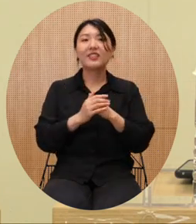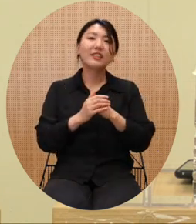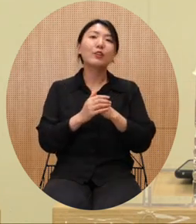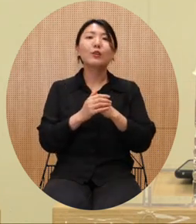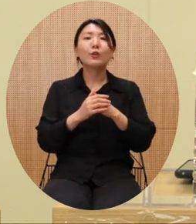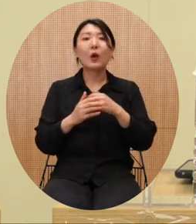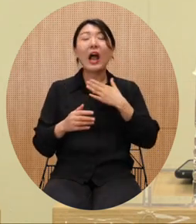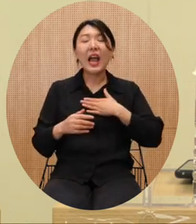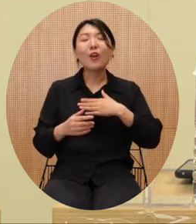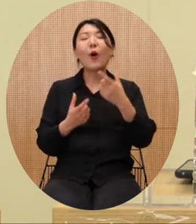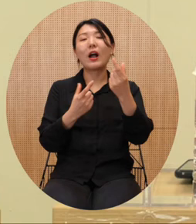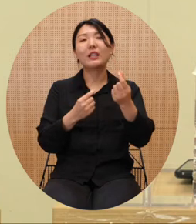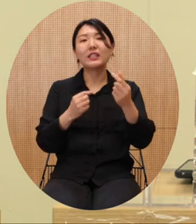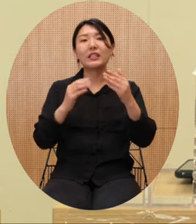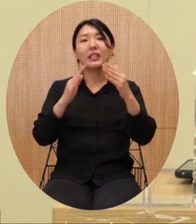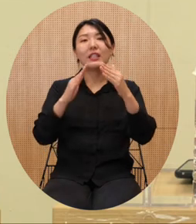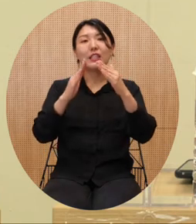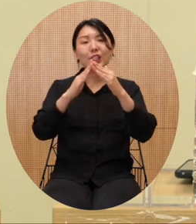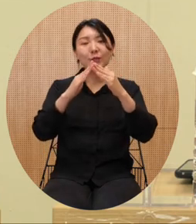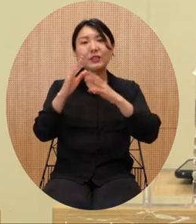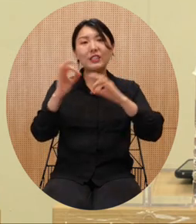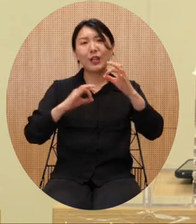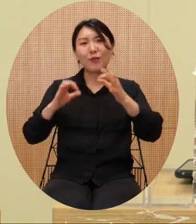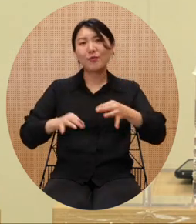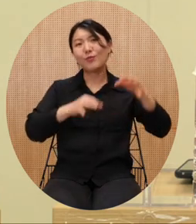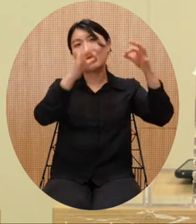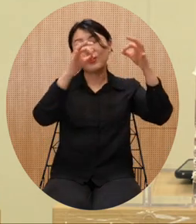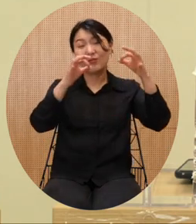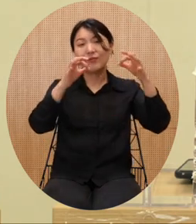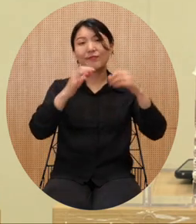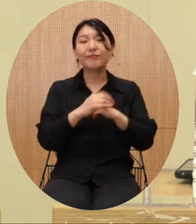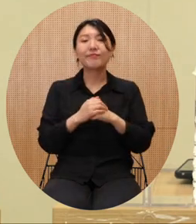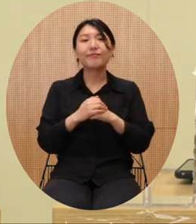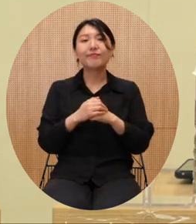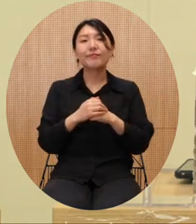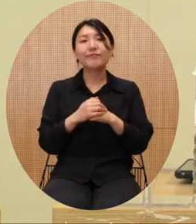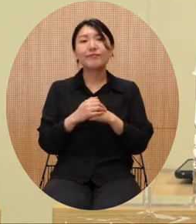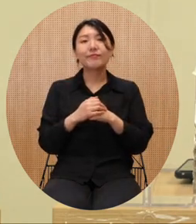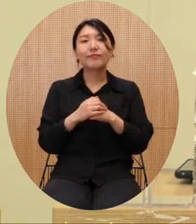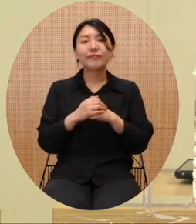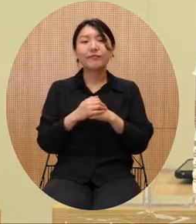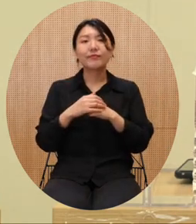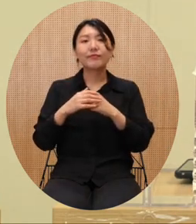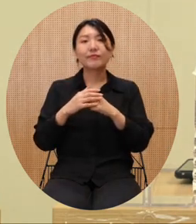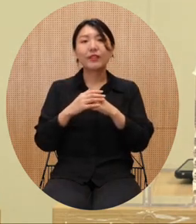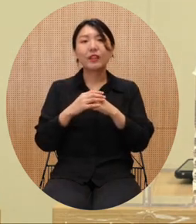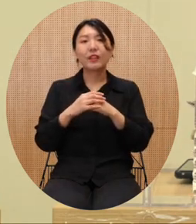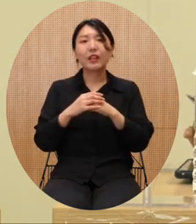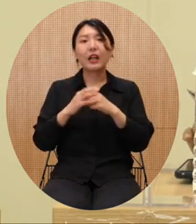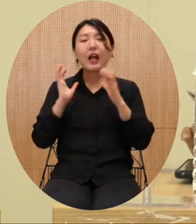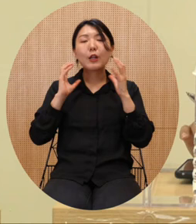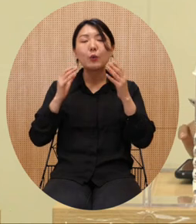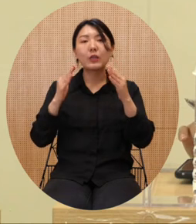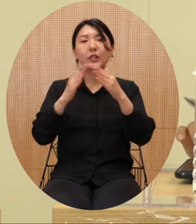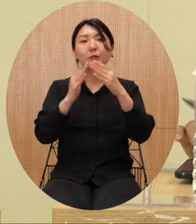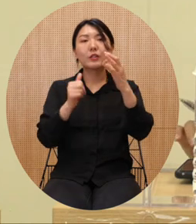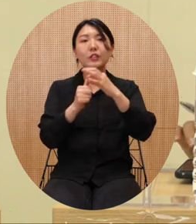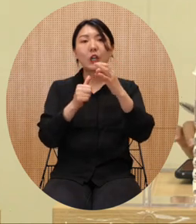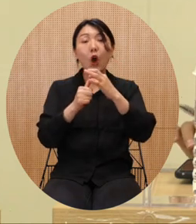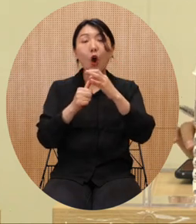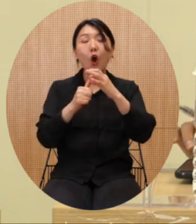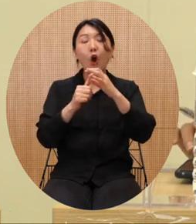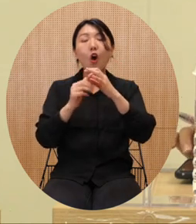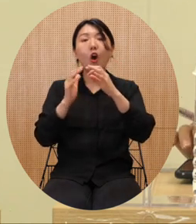또 주택시장은 너무나 가파르게 증가하고 있기 때문이죠. 그래서